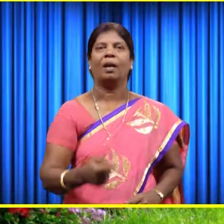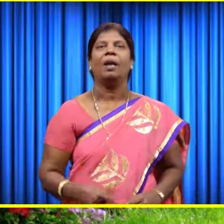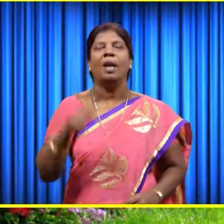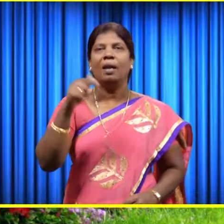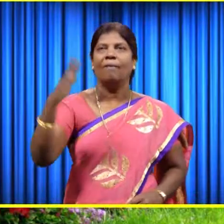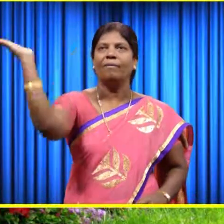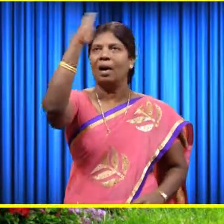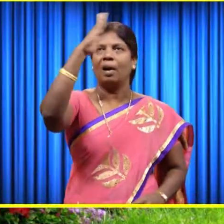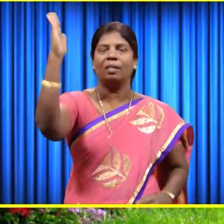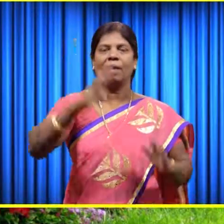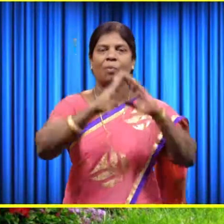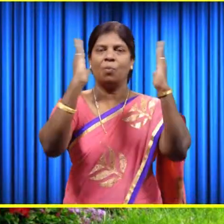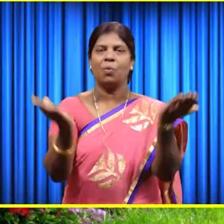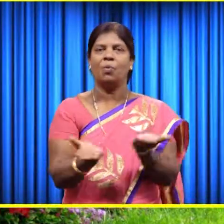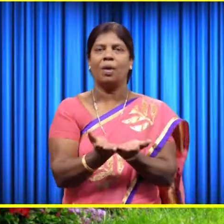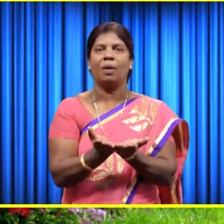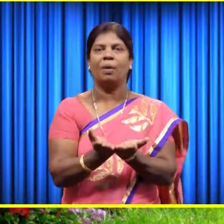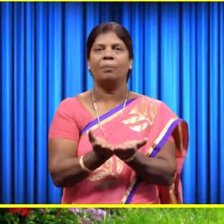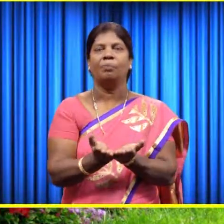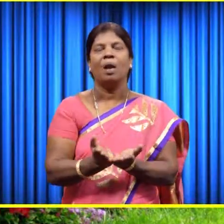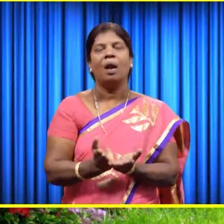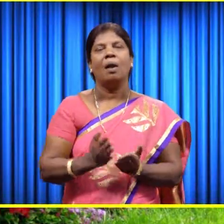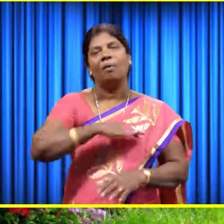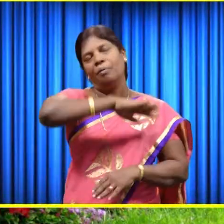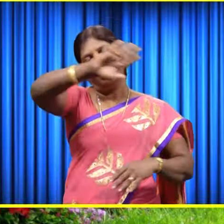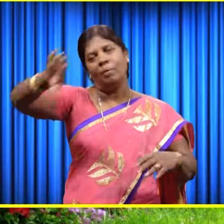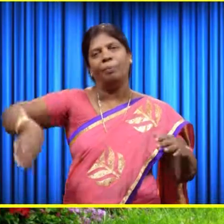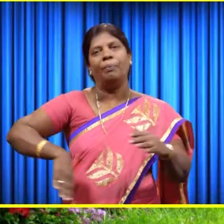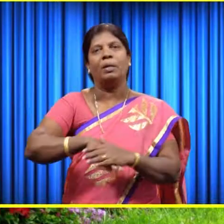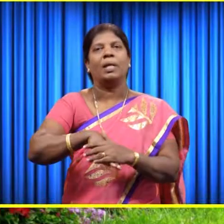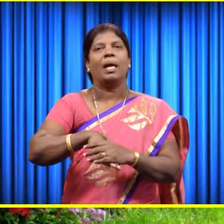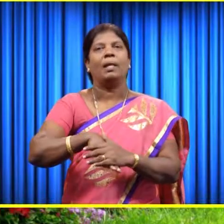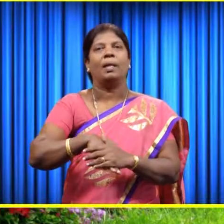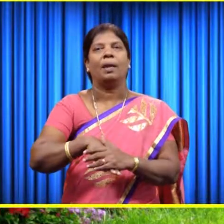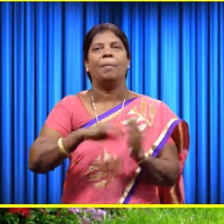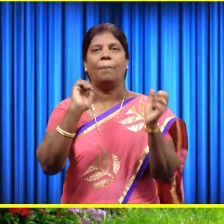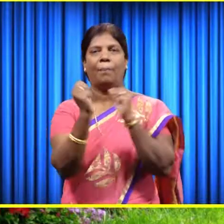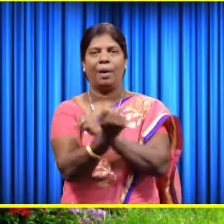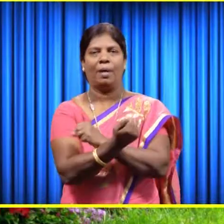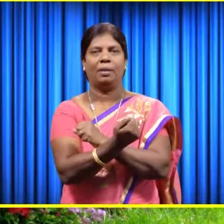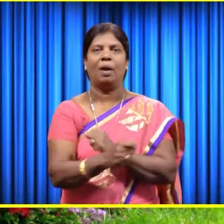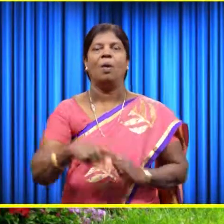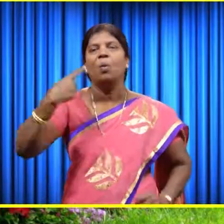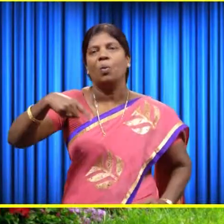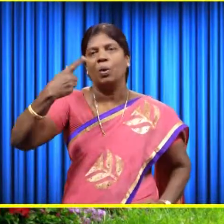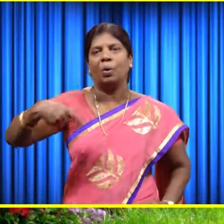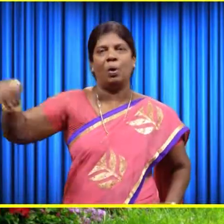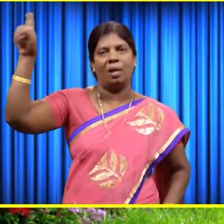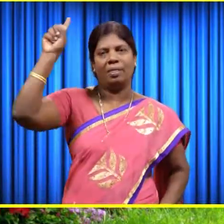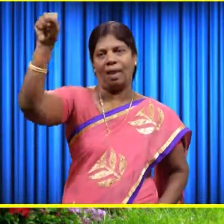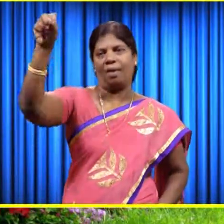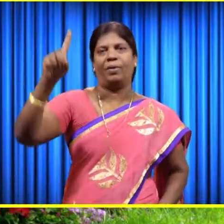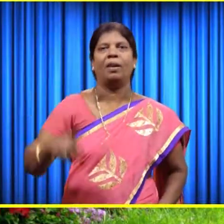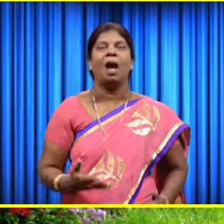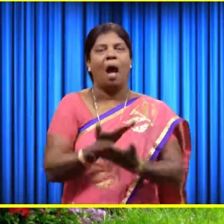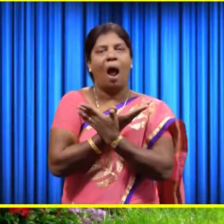இந்த வானத்தையும் பூமியையும் அண்ட சராசரங்களையும் படைத்த இந்த உயிருள்ள கடவுள்